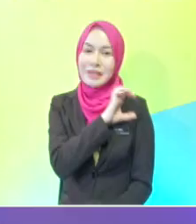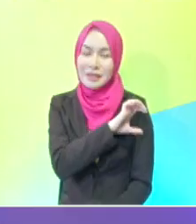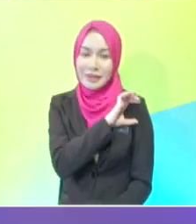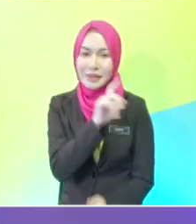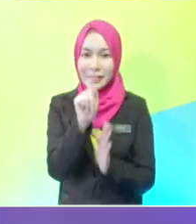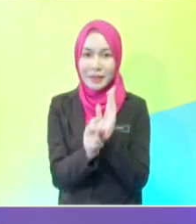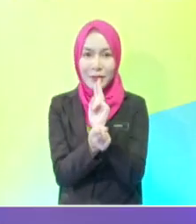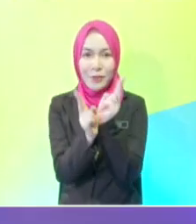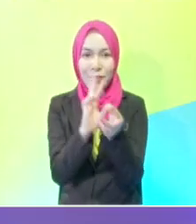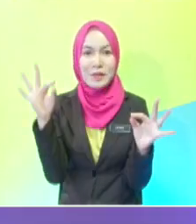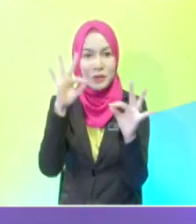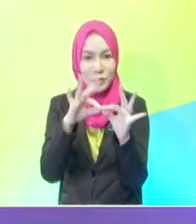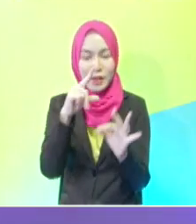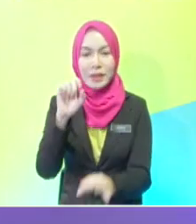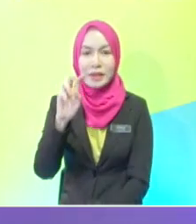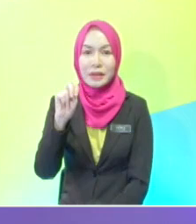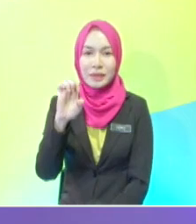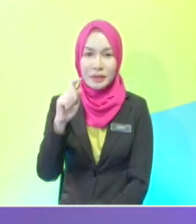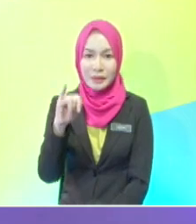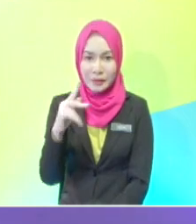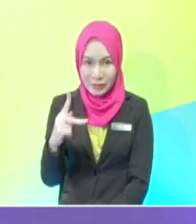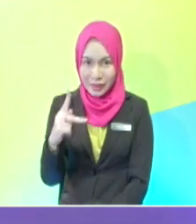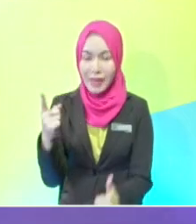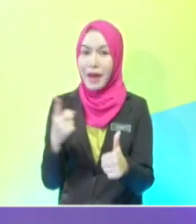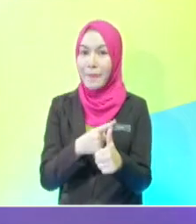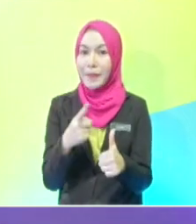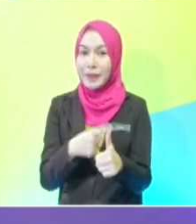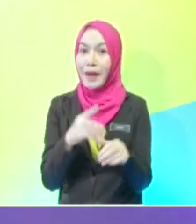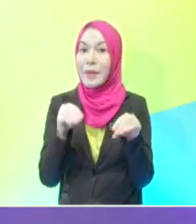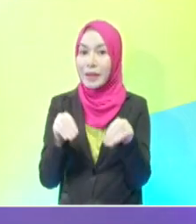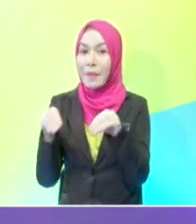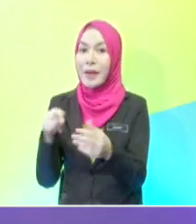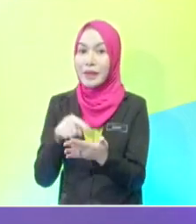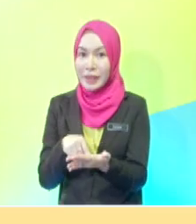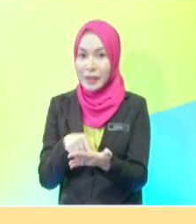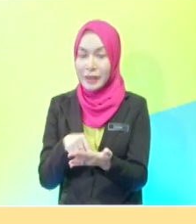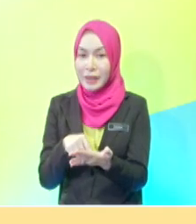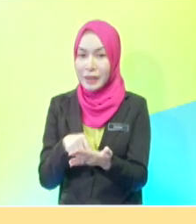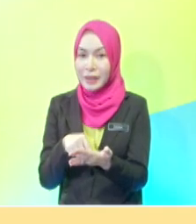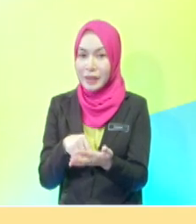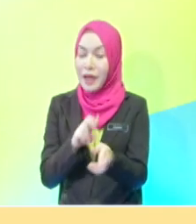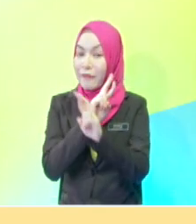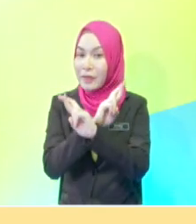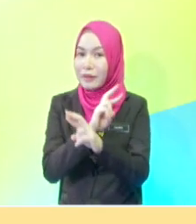wajahnetik oke yang pertama makanan ini tanaman ini adalah rintang terhadap